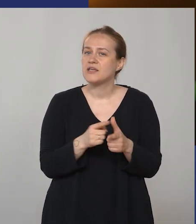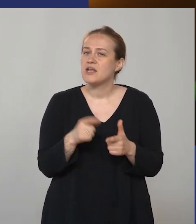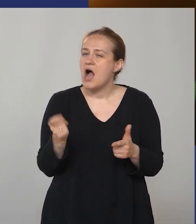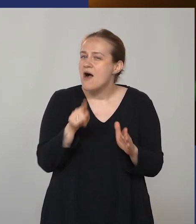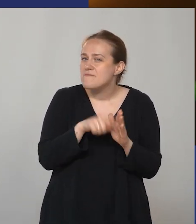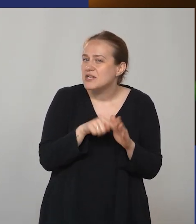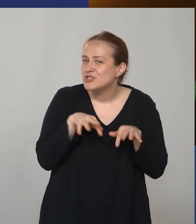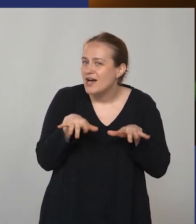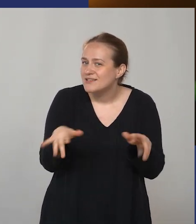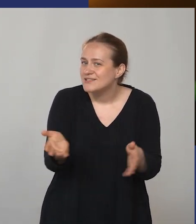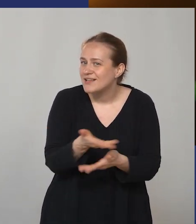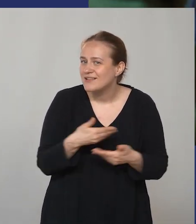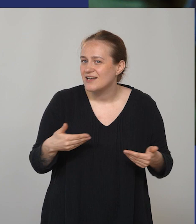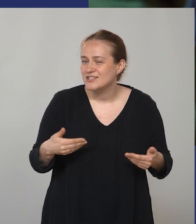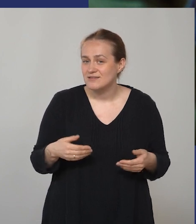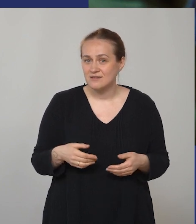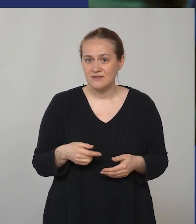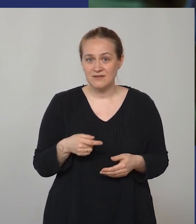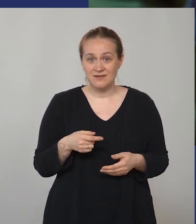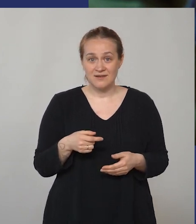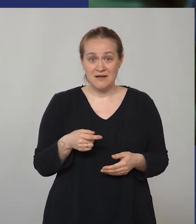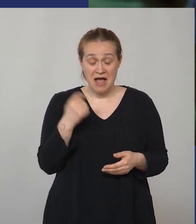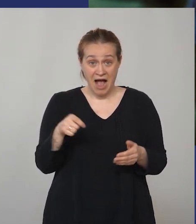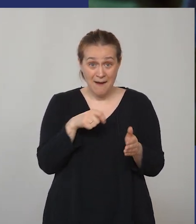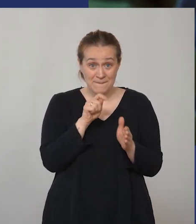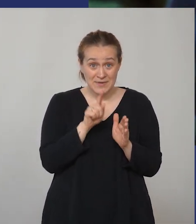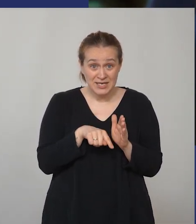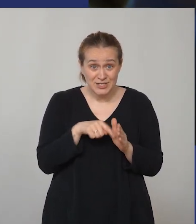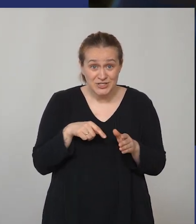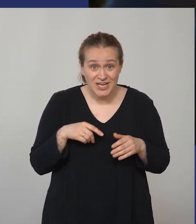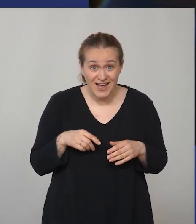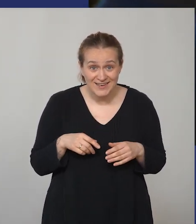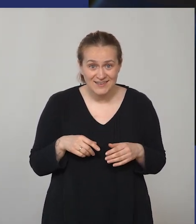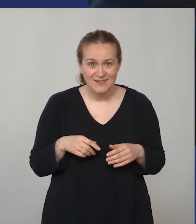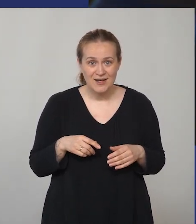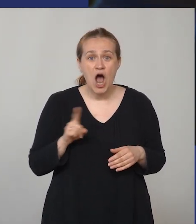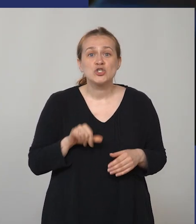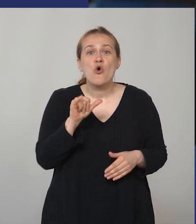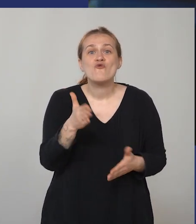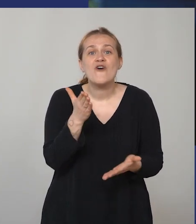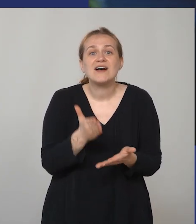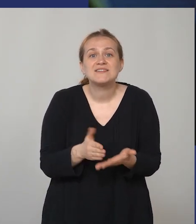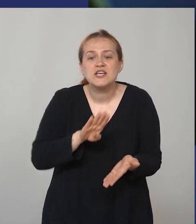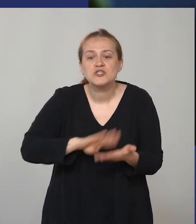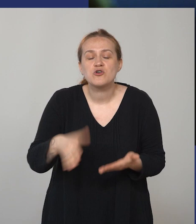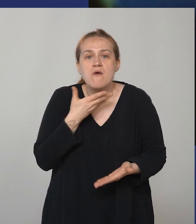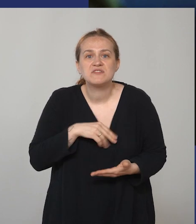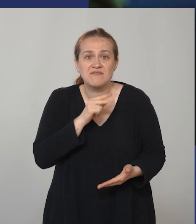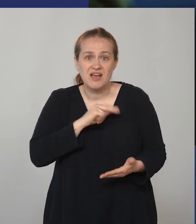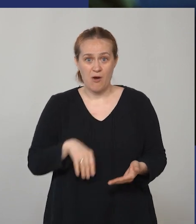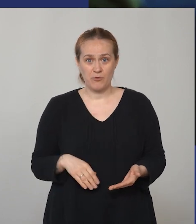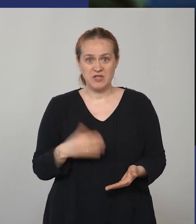Или обмельчали дела наши? Да это вы, что ли, обмельчали? Да что у вас есть, кроме своей